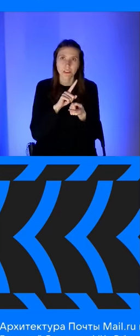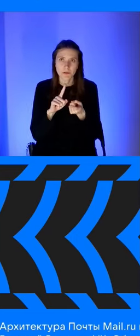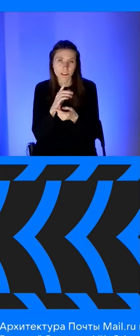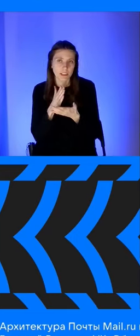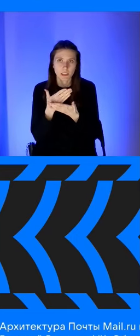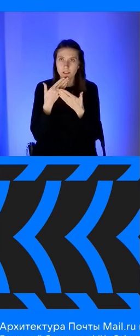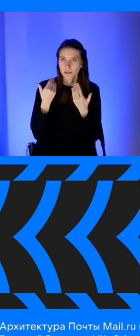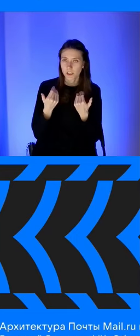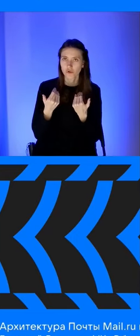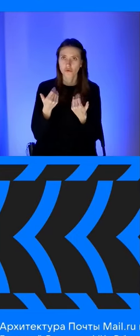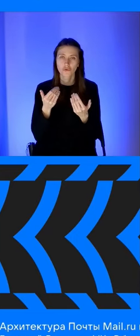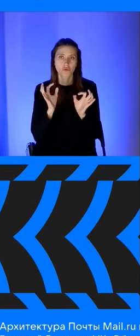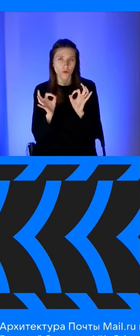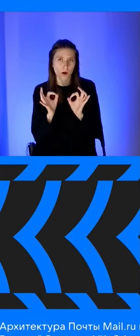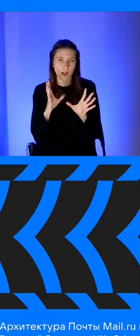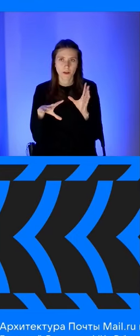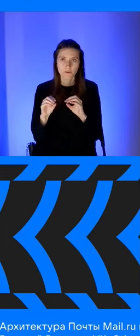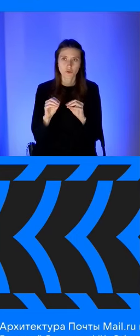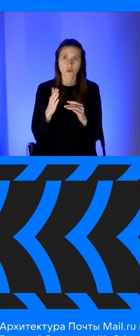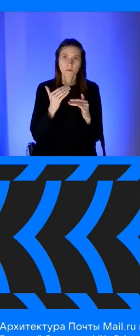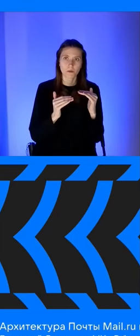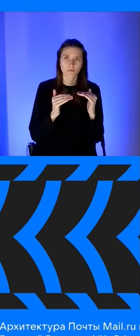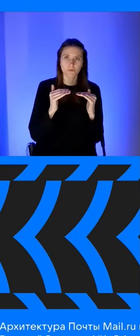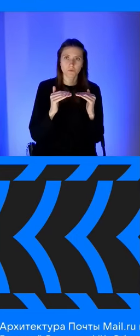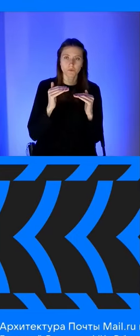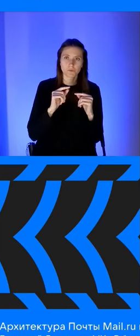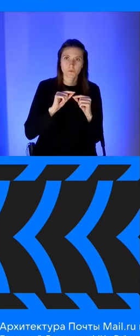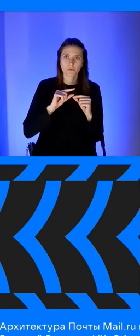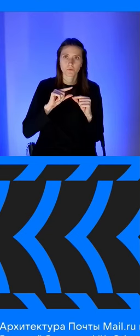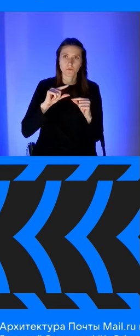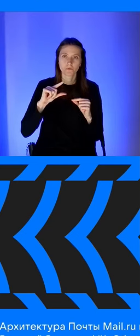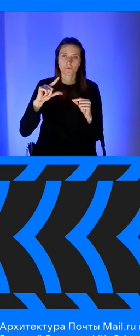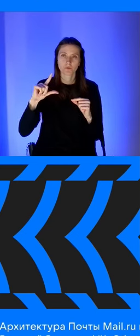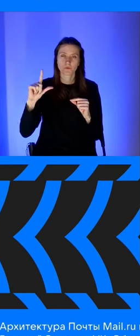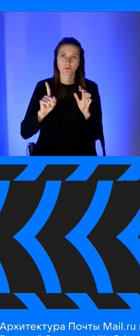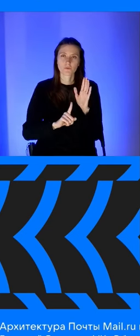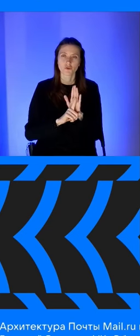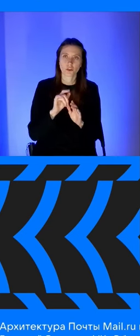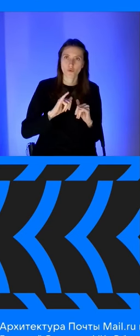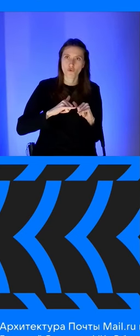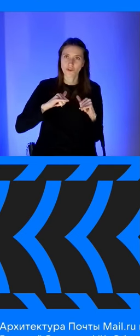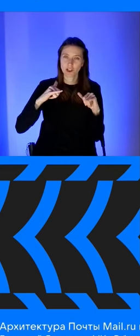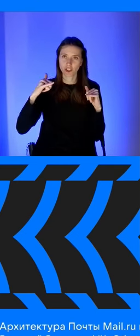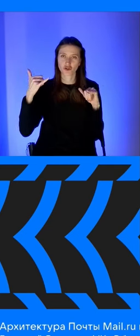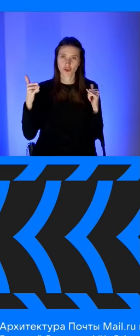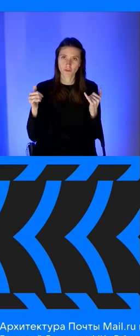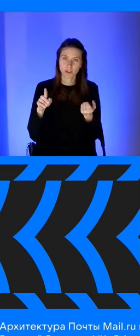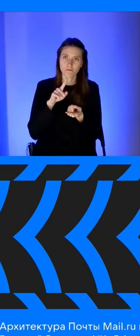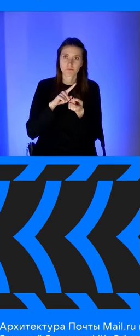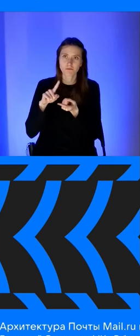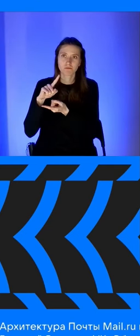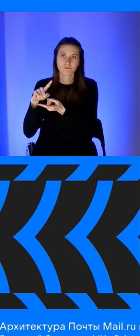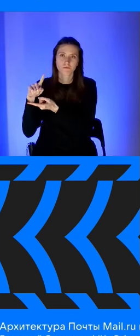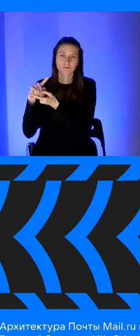нормально, ошибок нет и так далее, мы начинаем плавно увеличивать процент нового функционала, переключения нового хранилища, шардинга и так